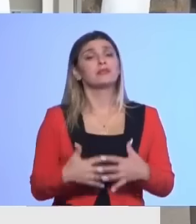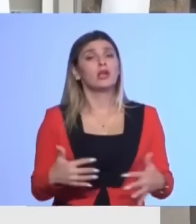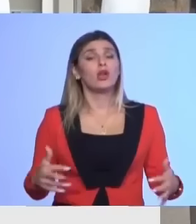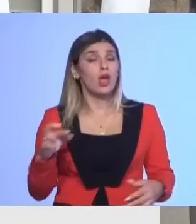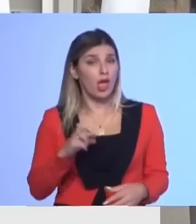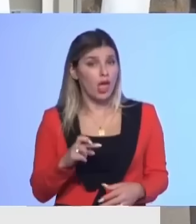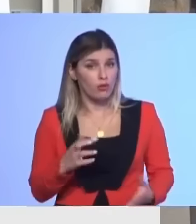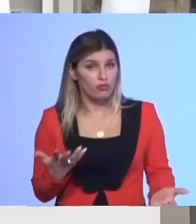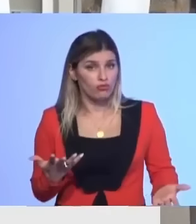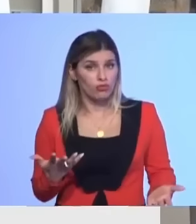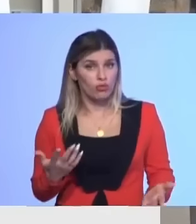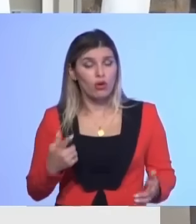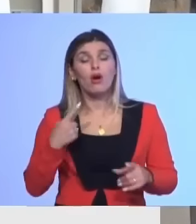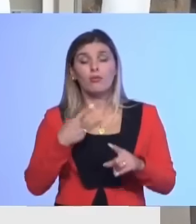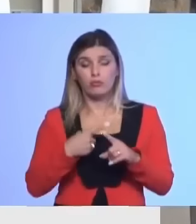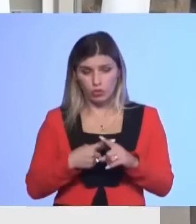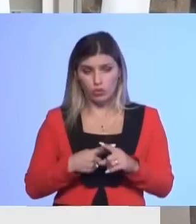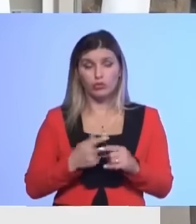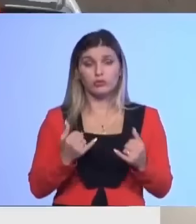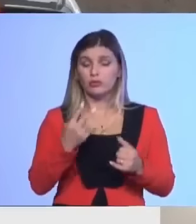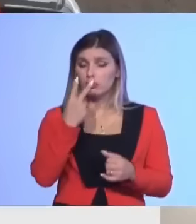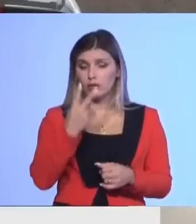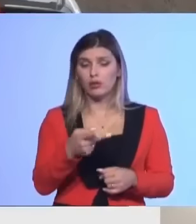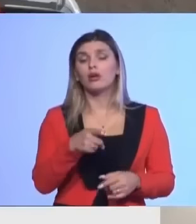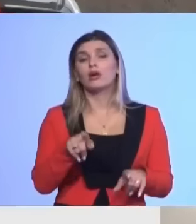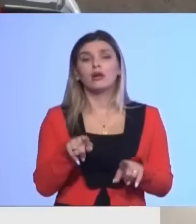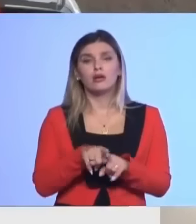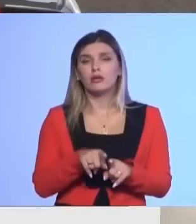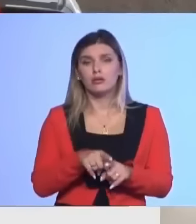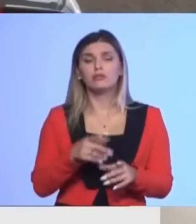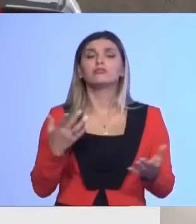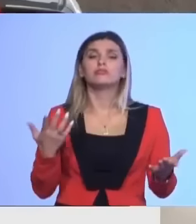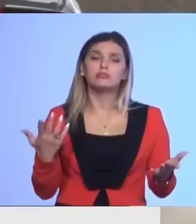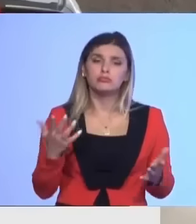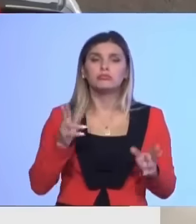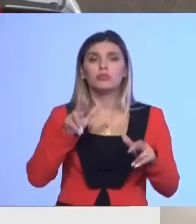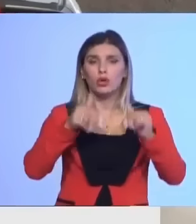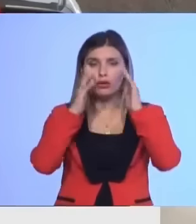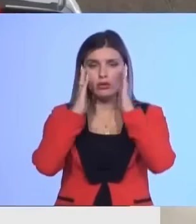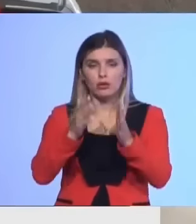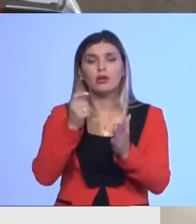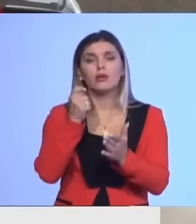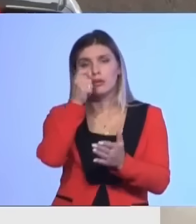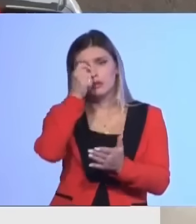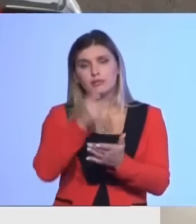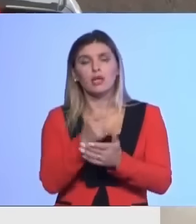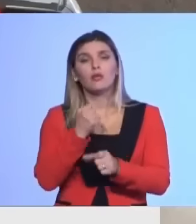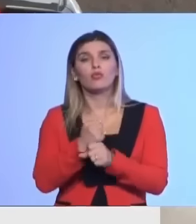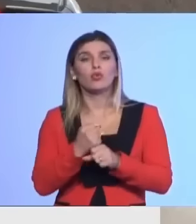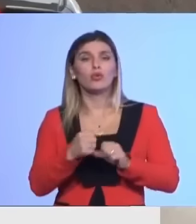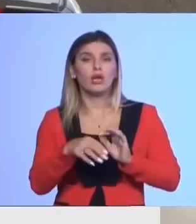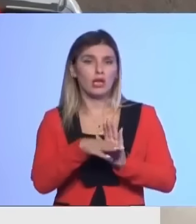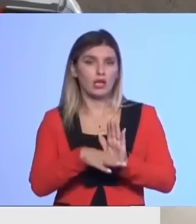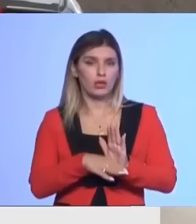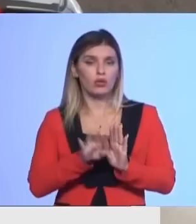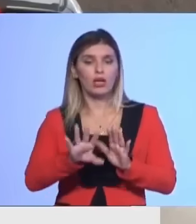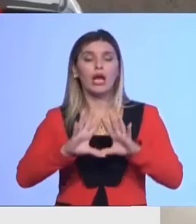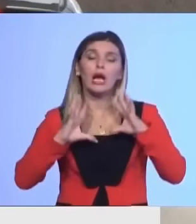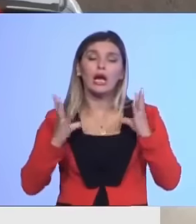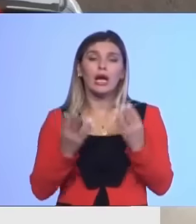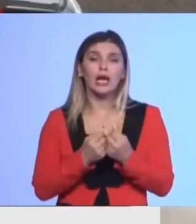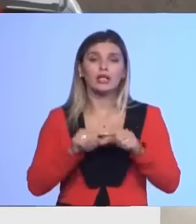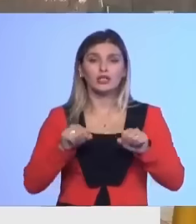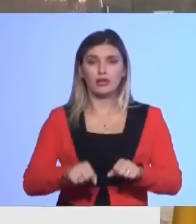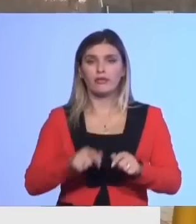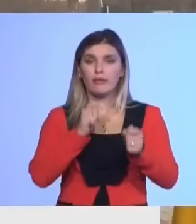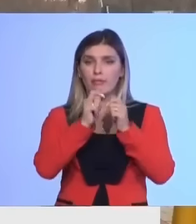euro, por se pavarësisht kësaj, thonë se janë të përkushtuar për të zbatuar me korrektes dhe në mënyrë transparente të gjitha detyrimet e